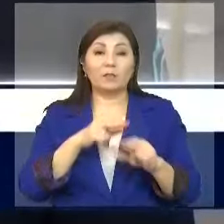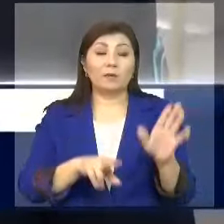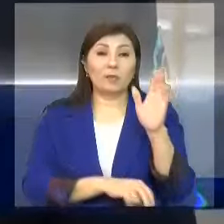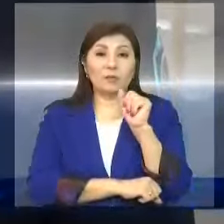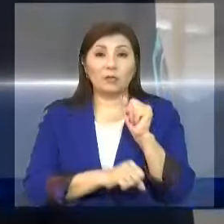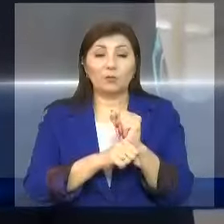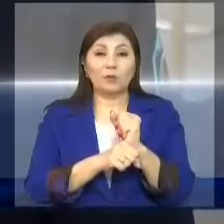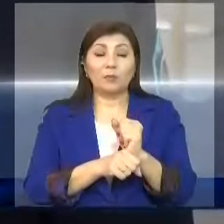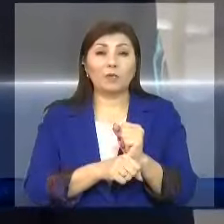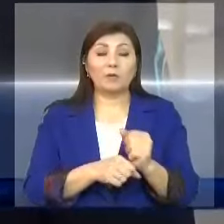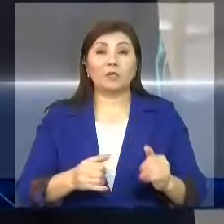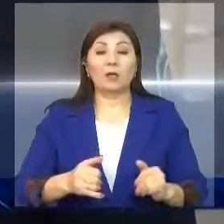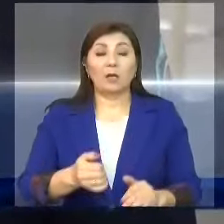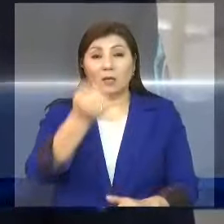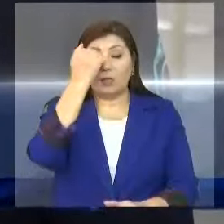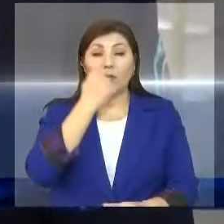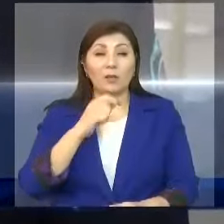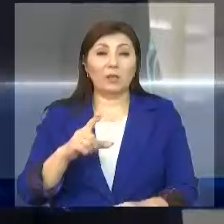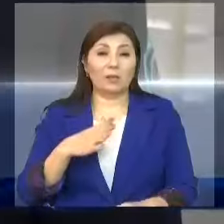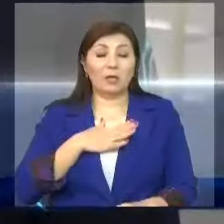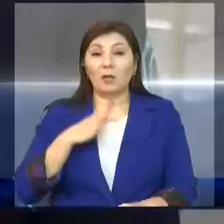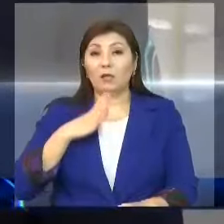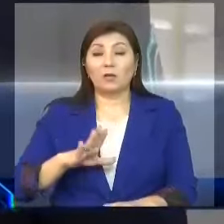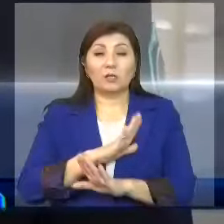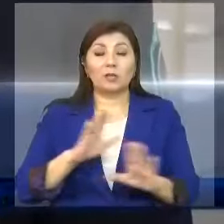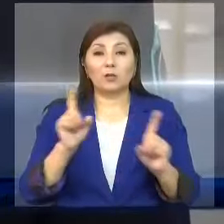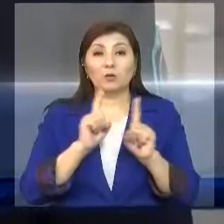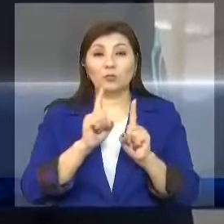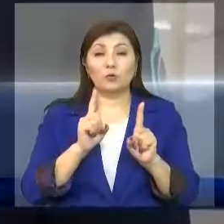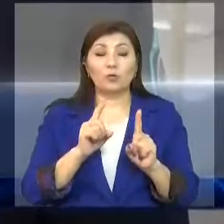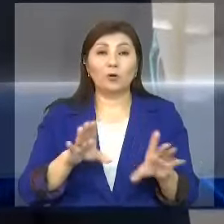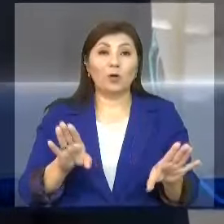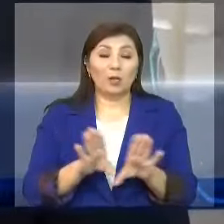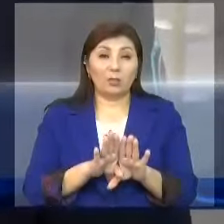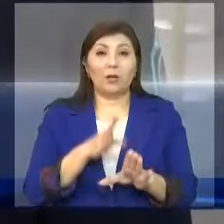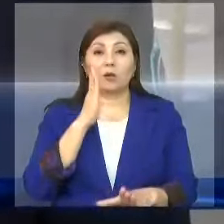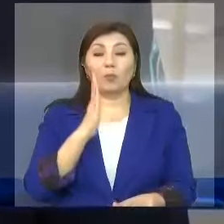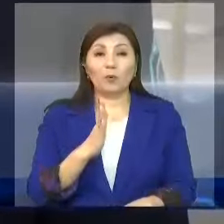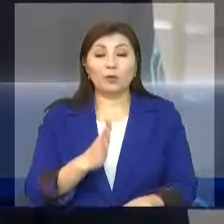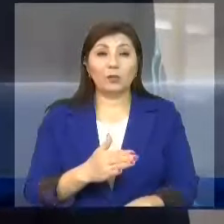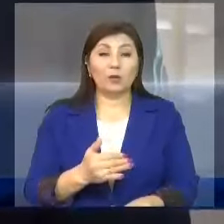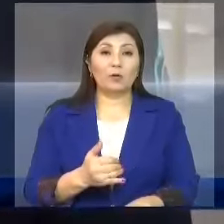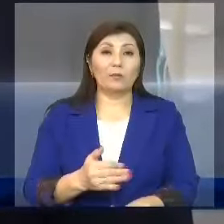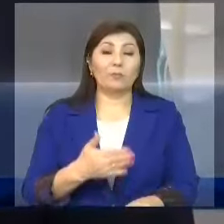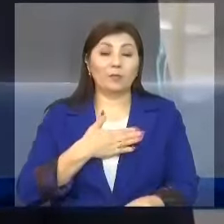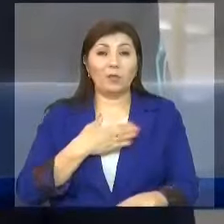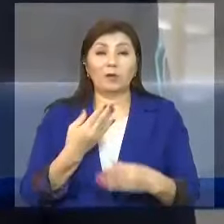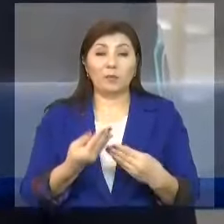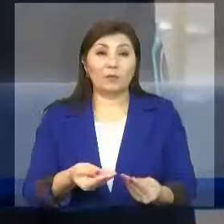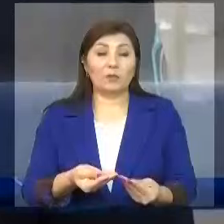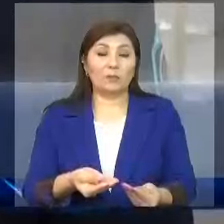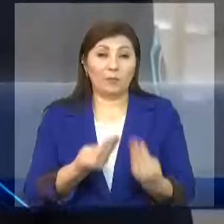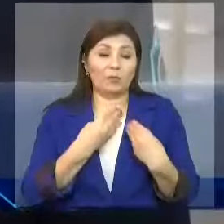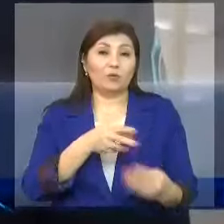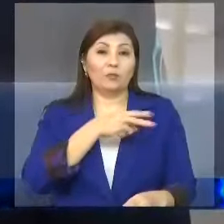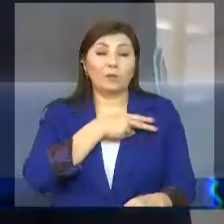сотрудникам. Я благодарен, я даже и не ожидал, что так получится, что меня представят в госнаграде.